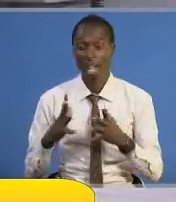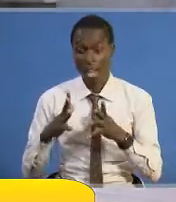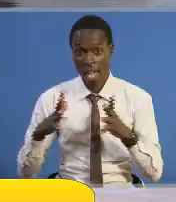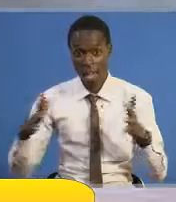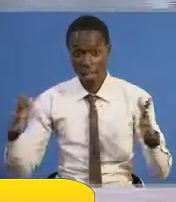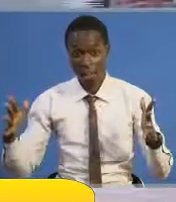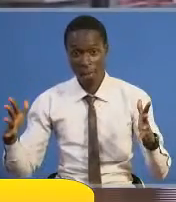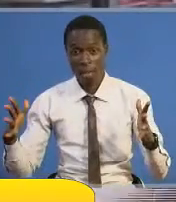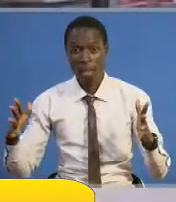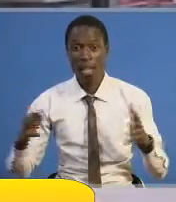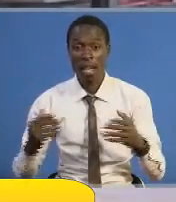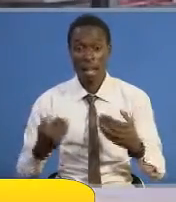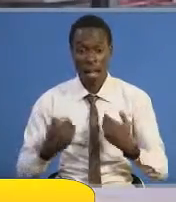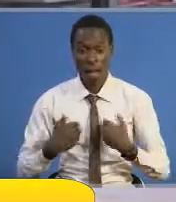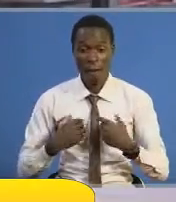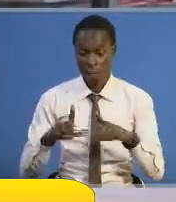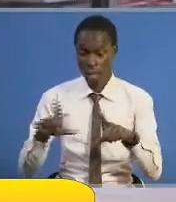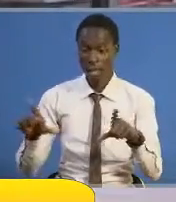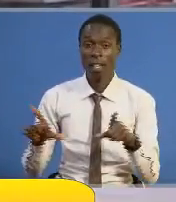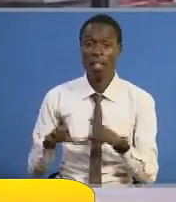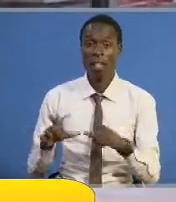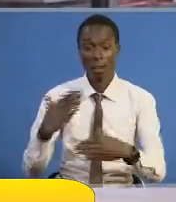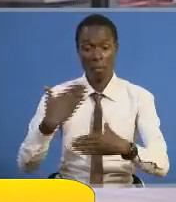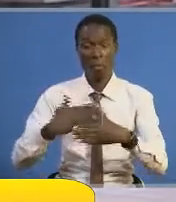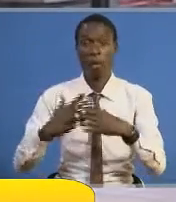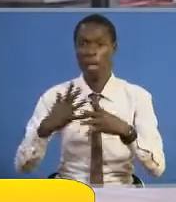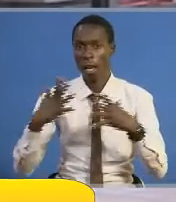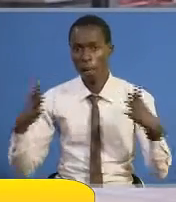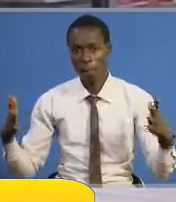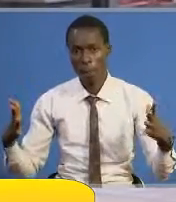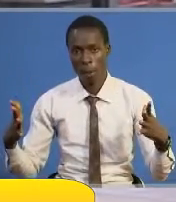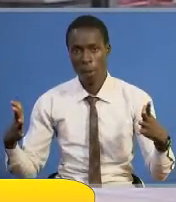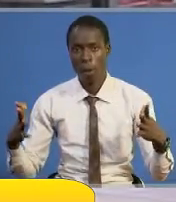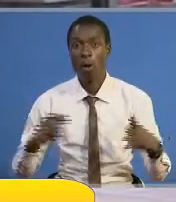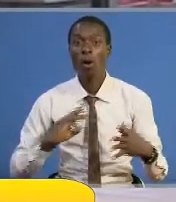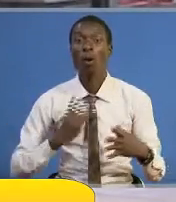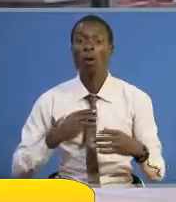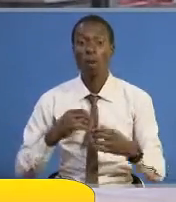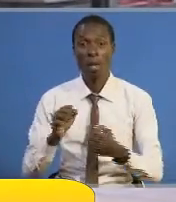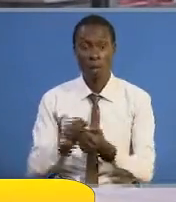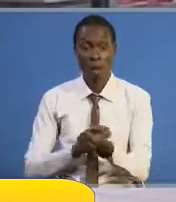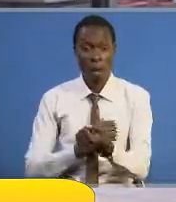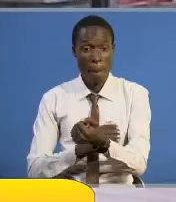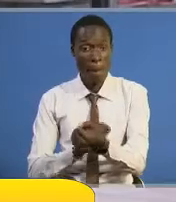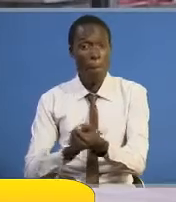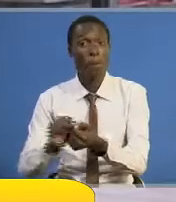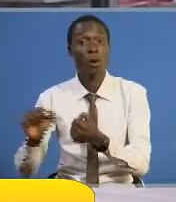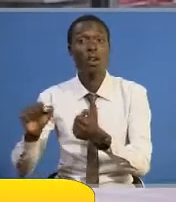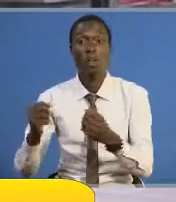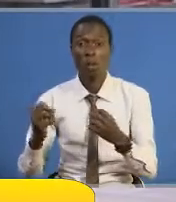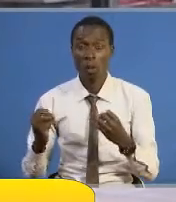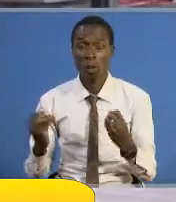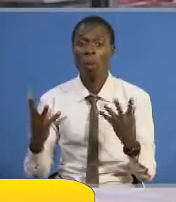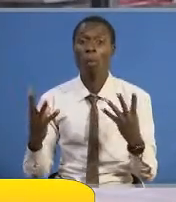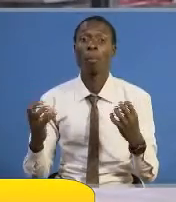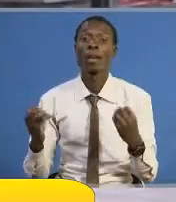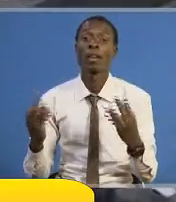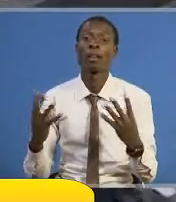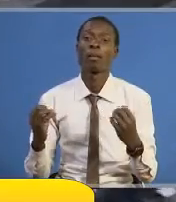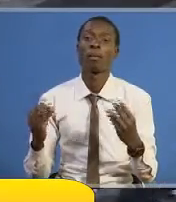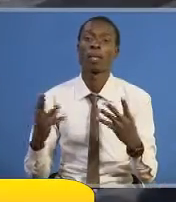expanding. We have lands where we can do more constructions and we can produce as many varieties of potatoes